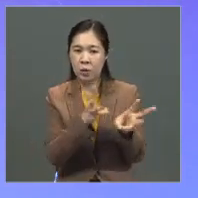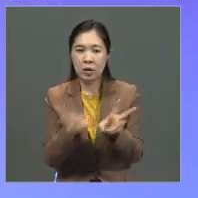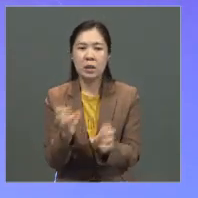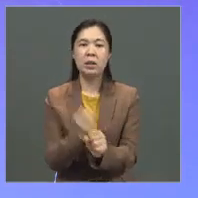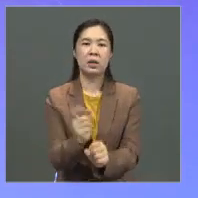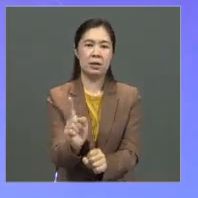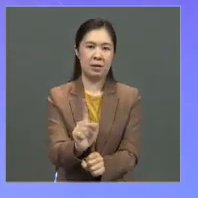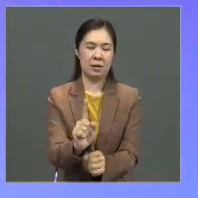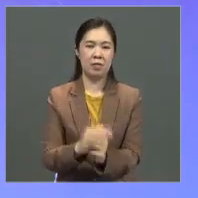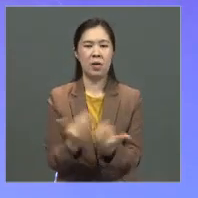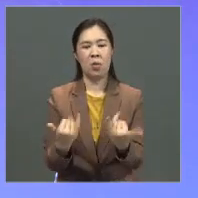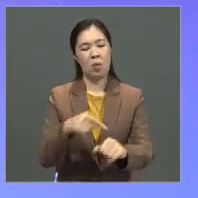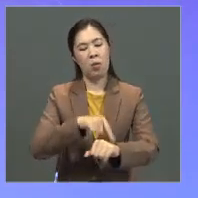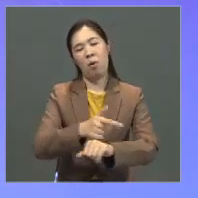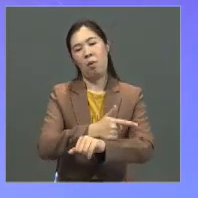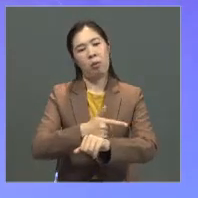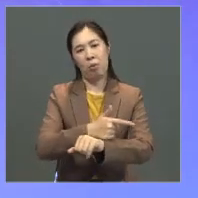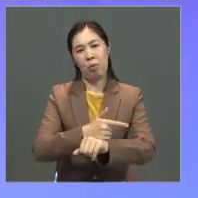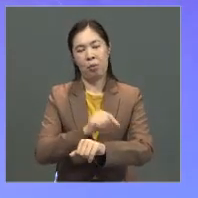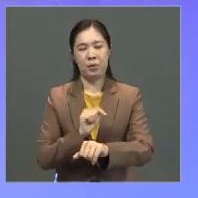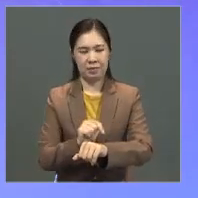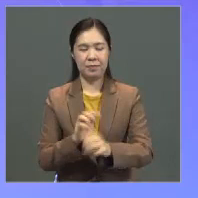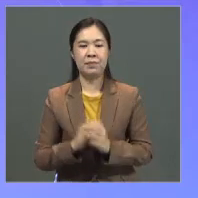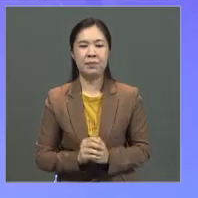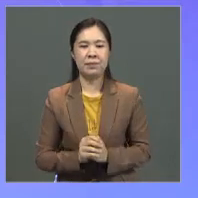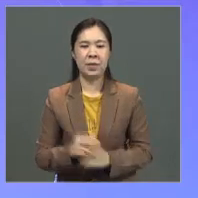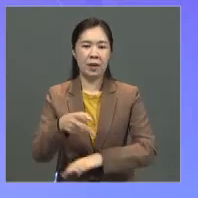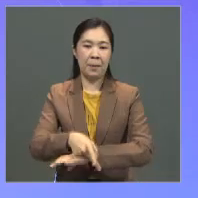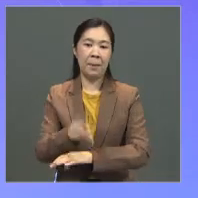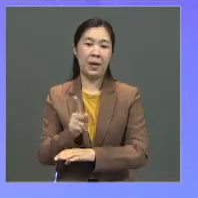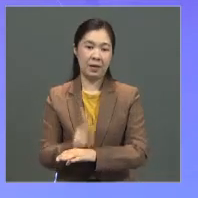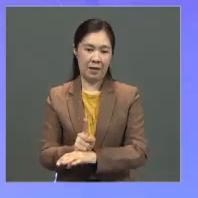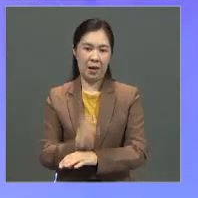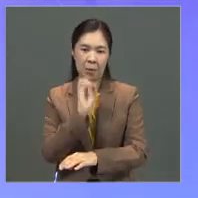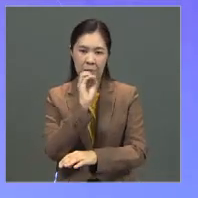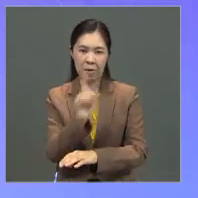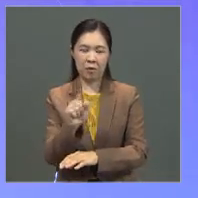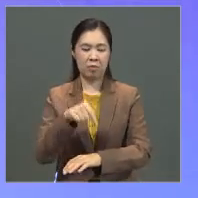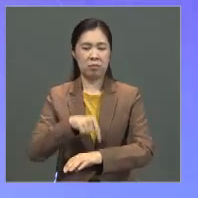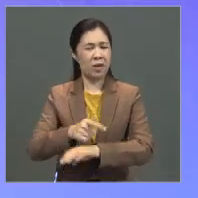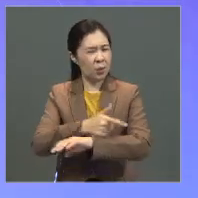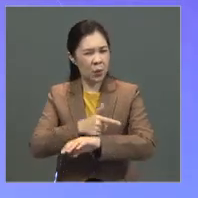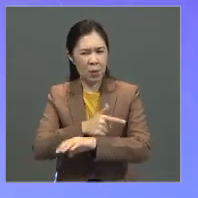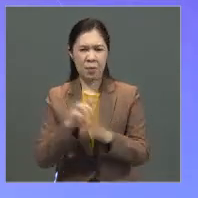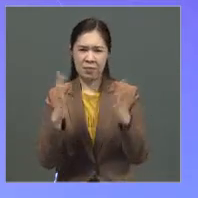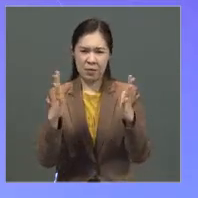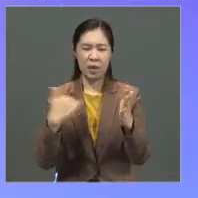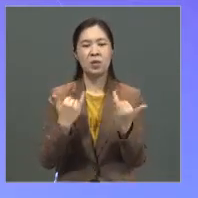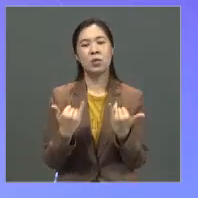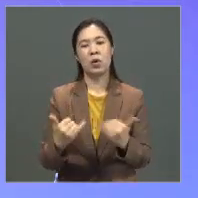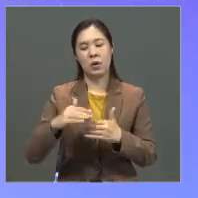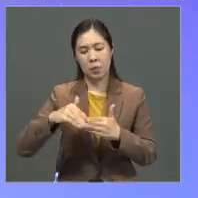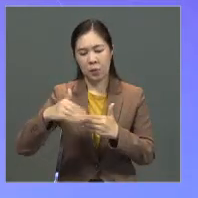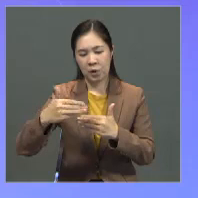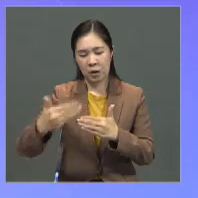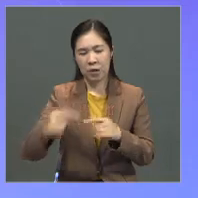แก้ยังไงอันนี้อาจจะนานจนเกินไปแต่ว่าวันนี้ค่ะในส่วนของประธานคณะกรรมการเองบอกว่าไม่ได้ช้าเลยนะคะตอนนี้มีความคืบหน้า